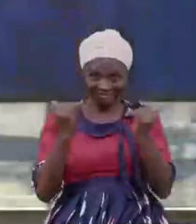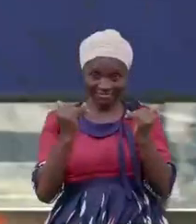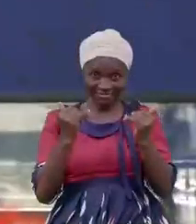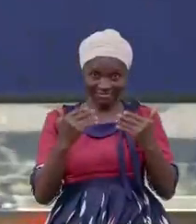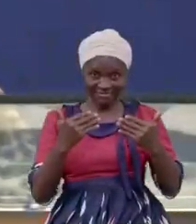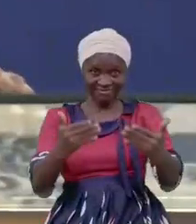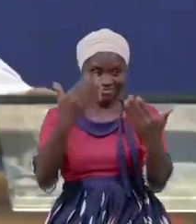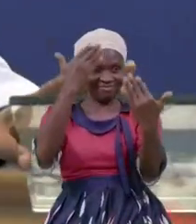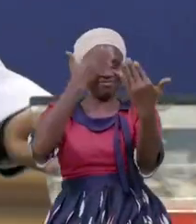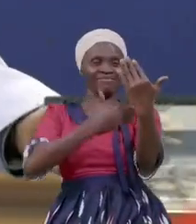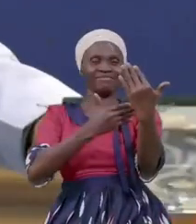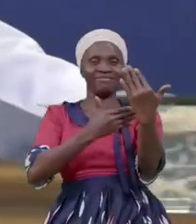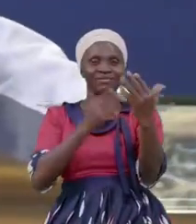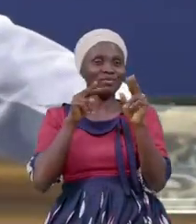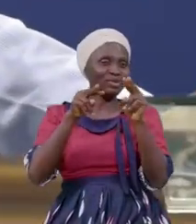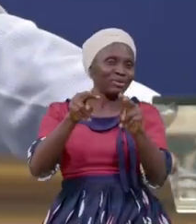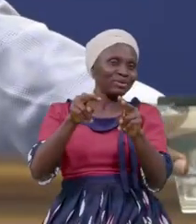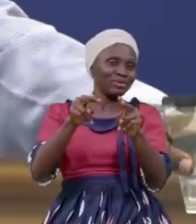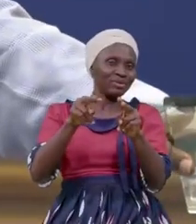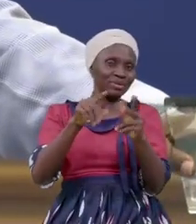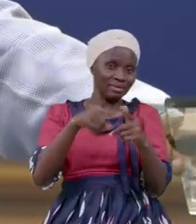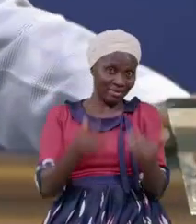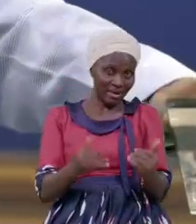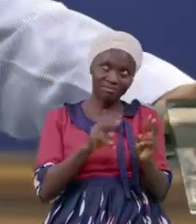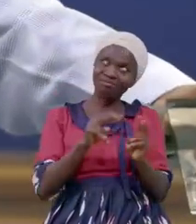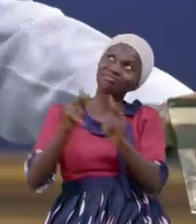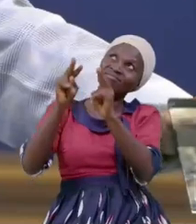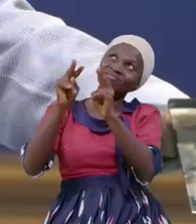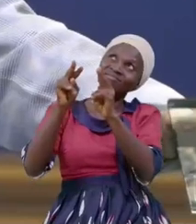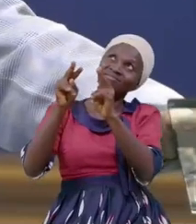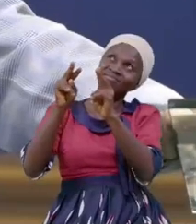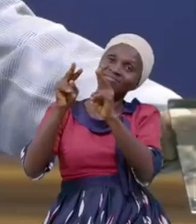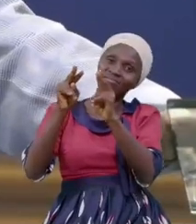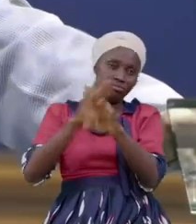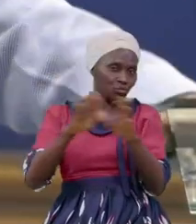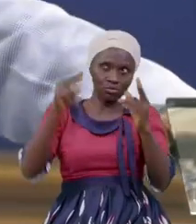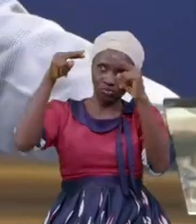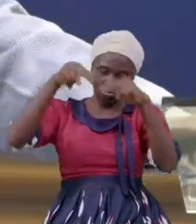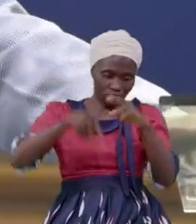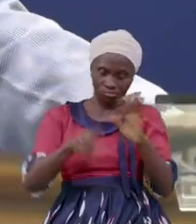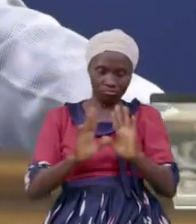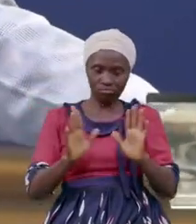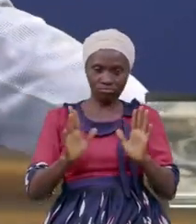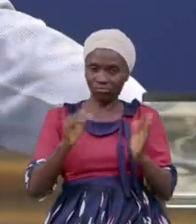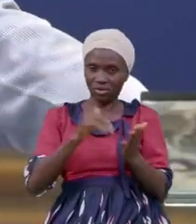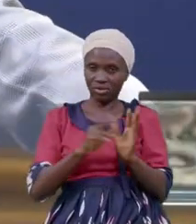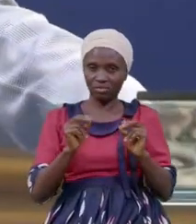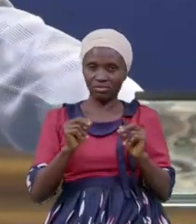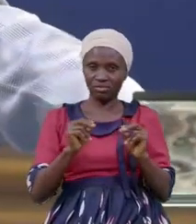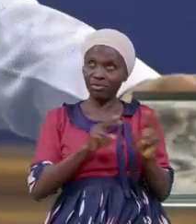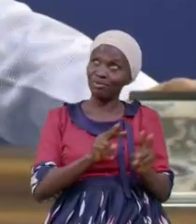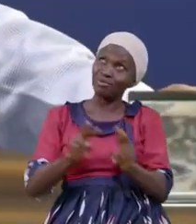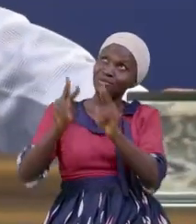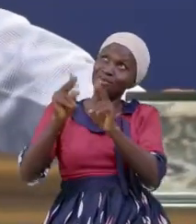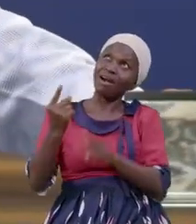vie regardez derrière devant et vous regardez là vers le haut regardez vers le haut regardez vers le haut ne regardez plus en bas regardez vers le haut